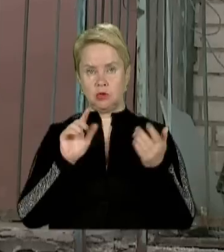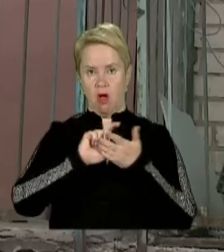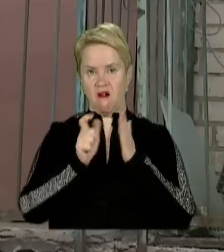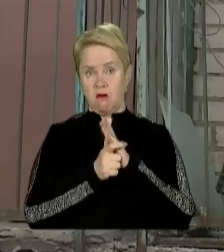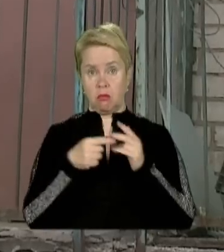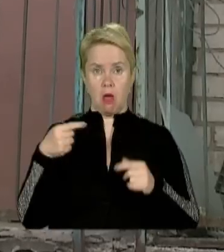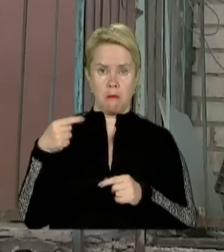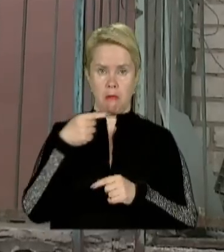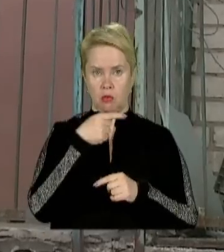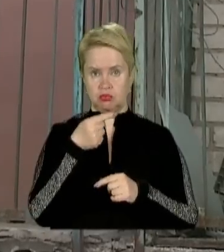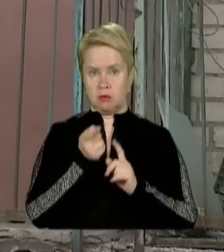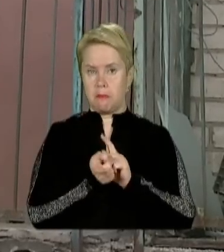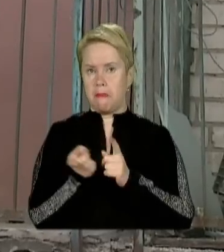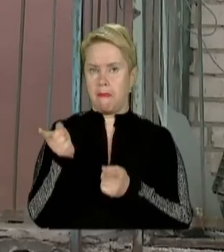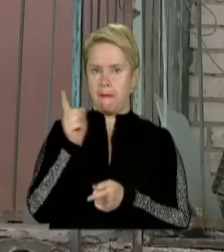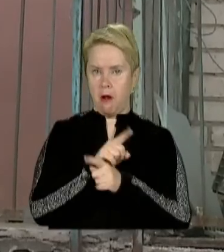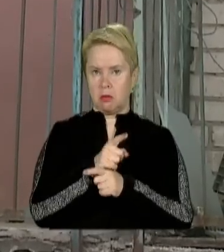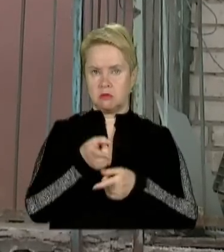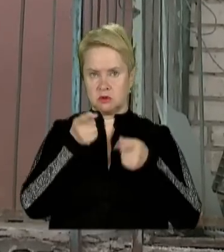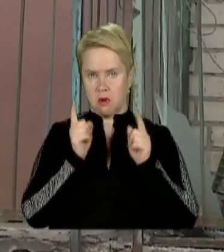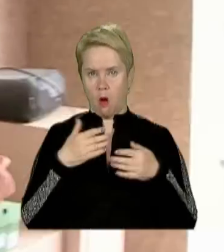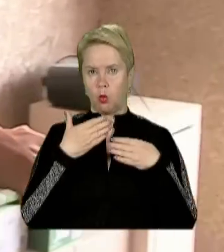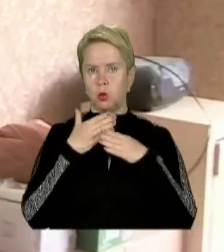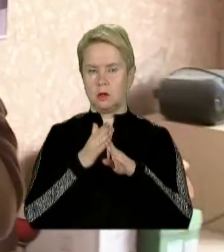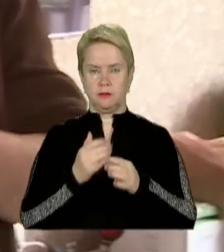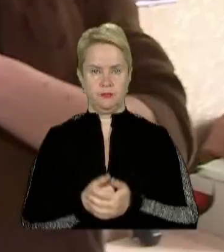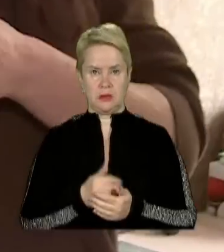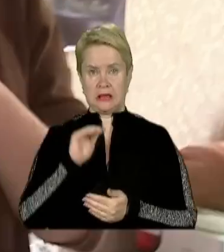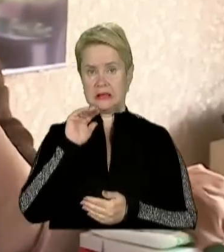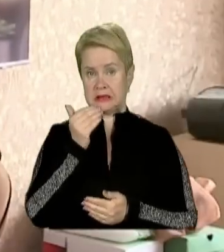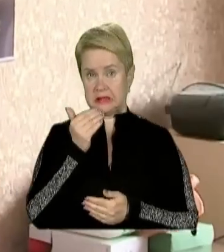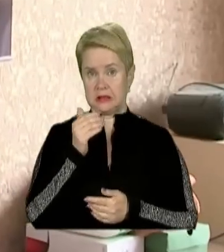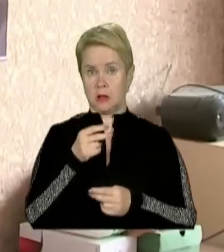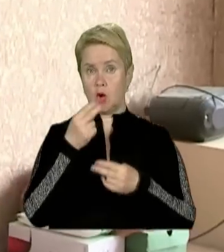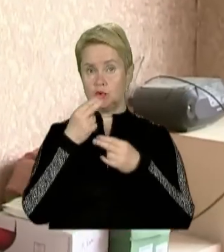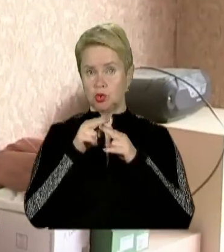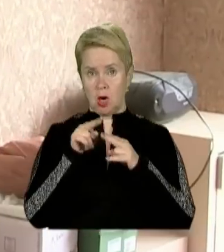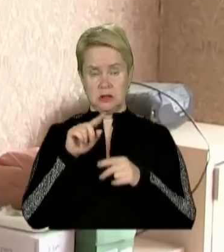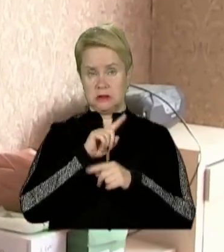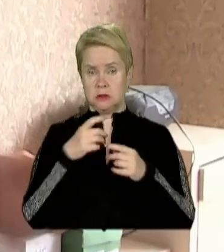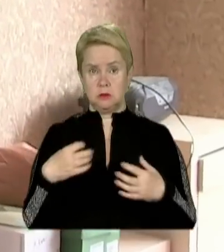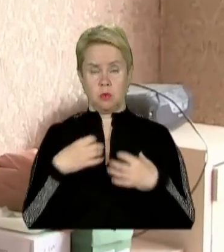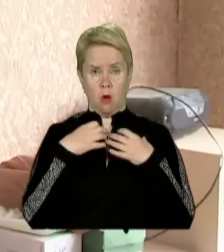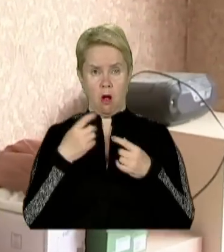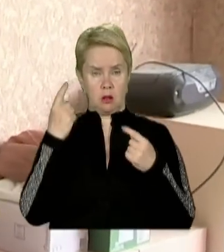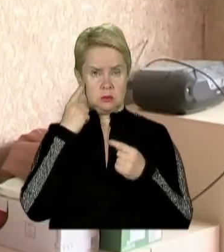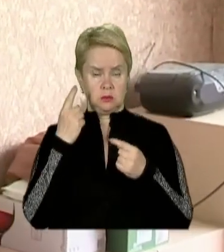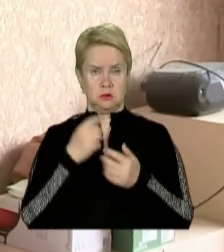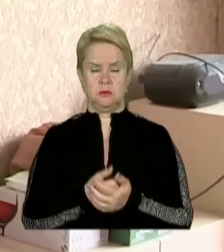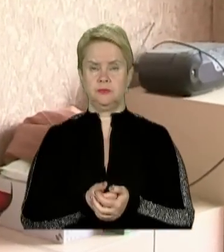квартира на першому поверсі перетворилась на справжні руїни. Дитина, коли летів шахет, вона дуже спугалась, накрилась